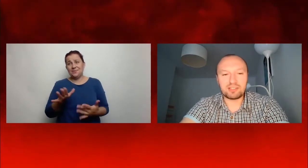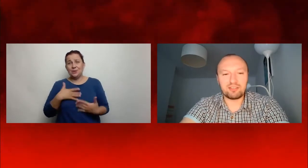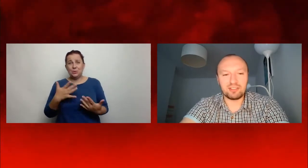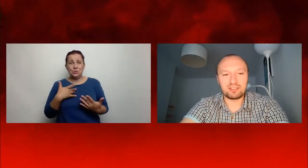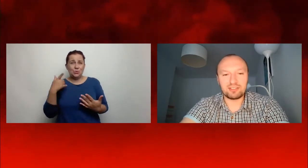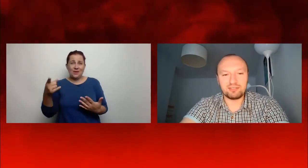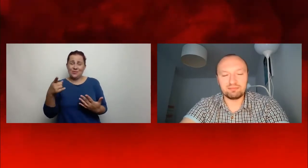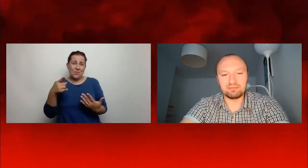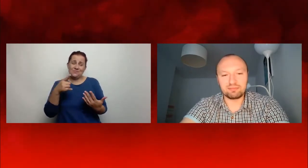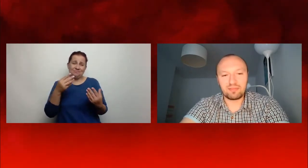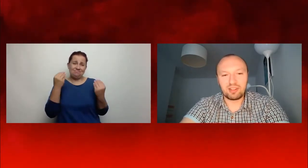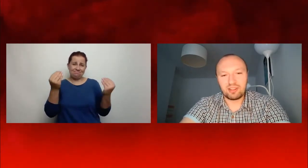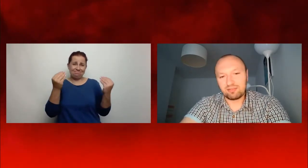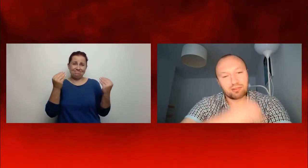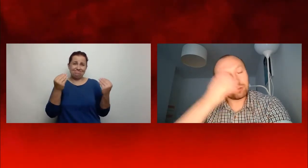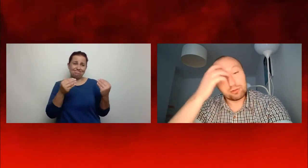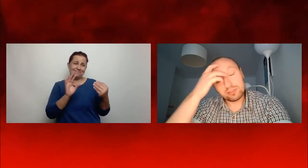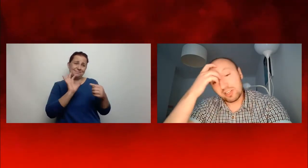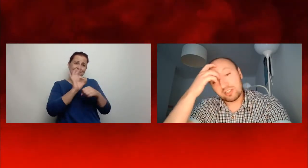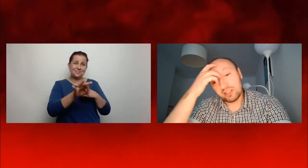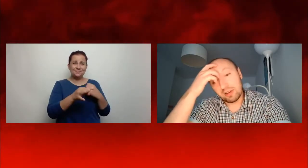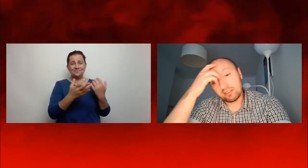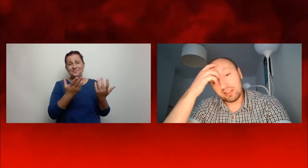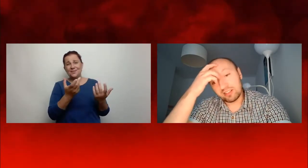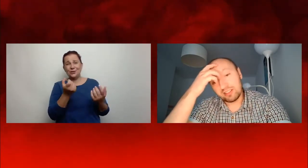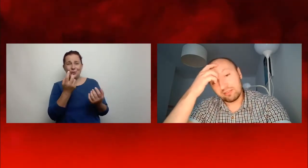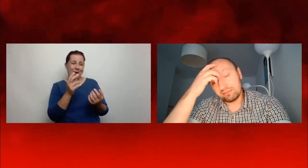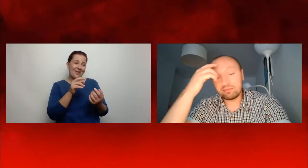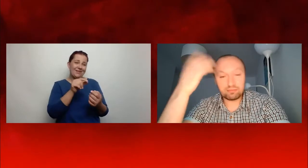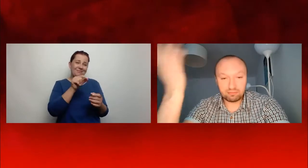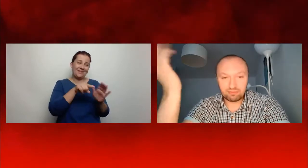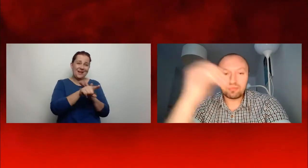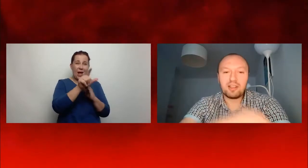oglądam mecze, więc różne rzeczy się mawia.